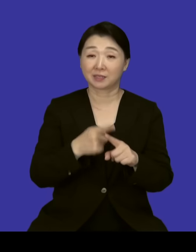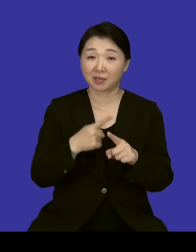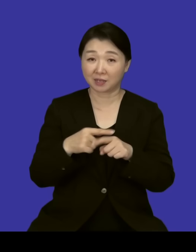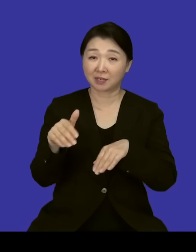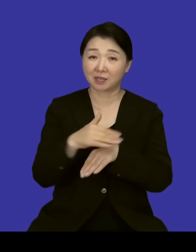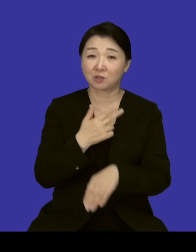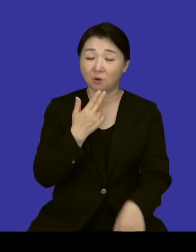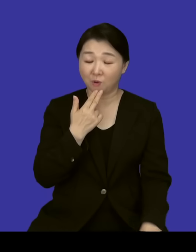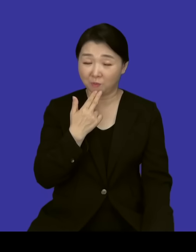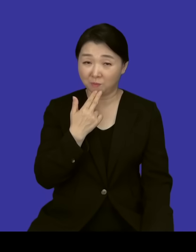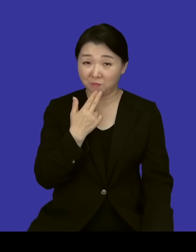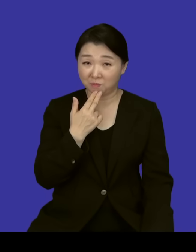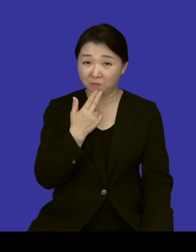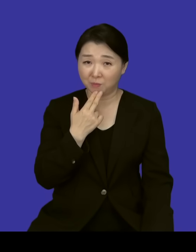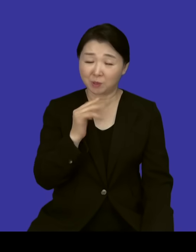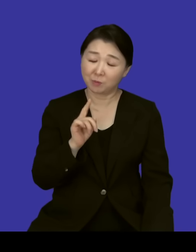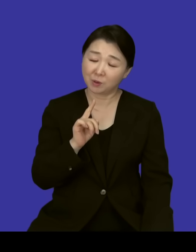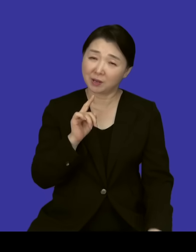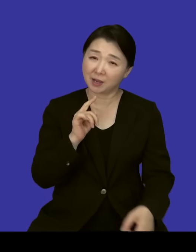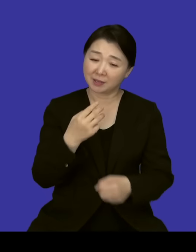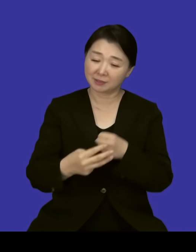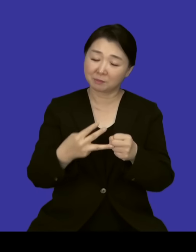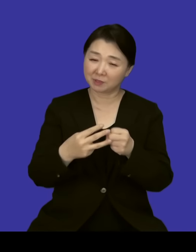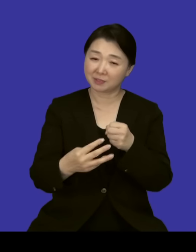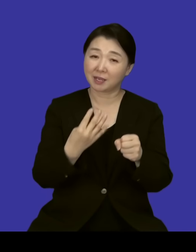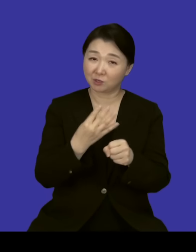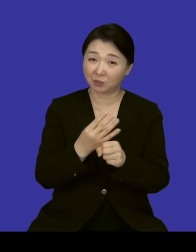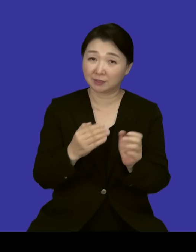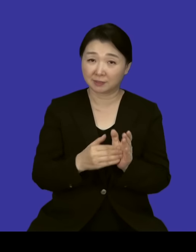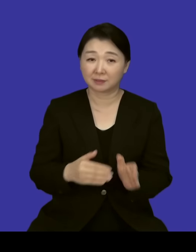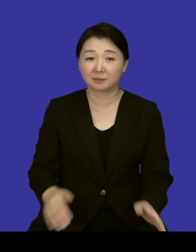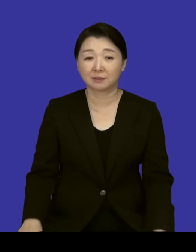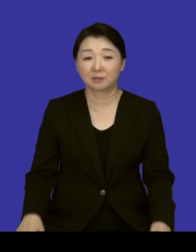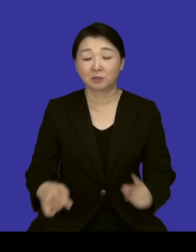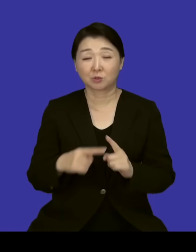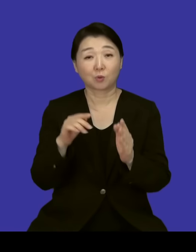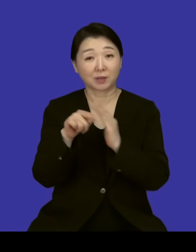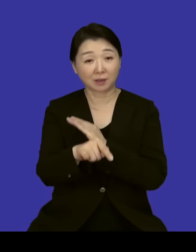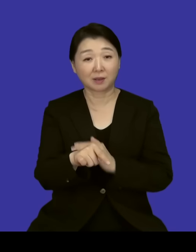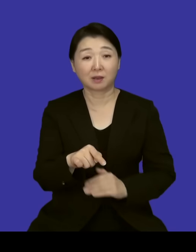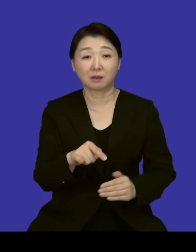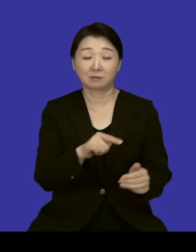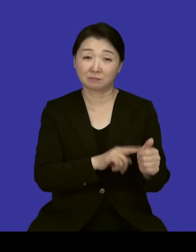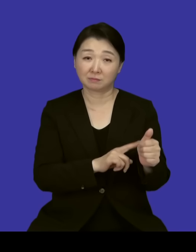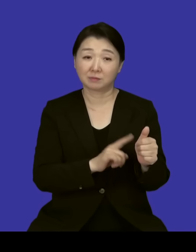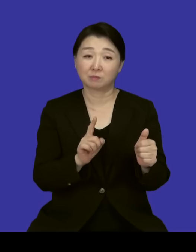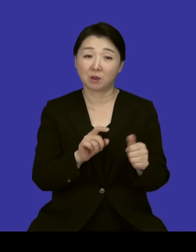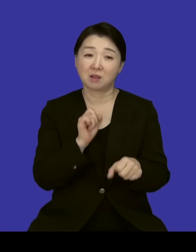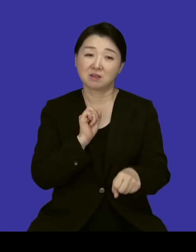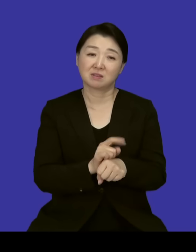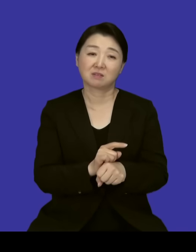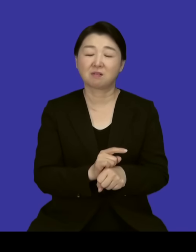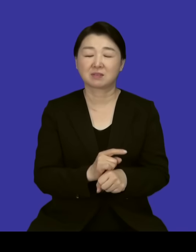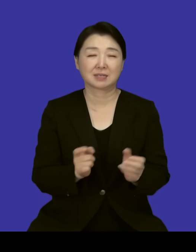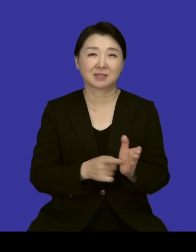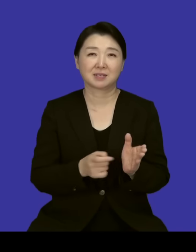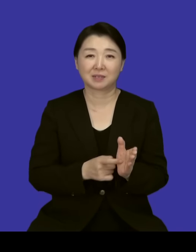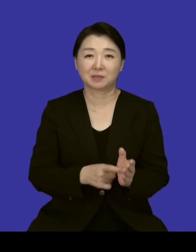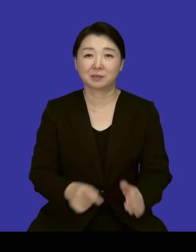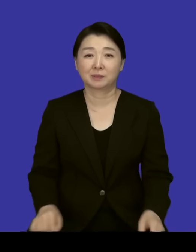다닌 지 그러고 나서도 한 3, 4년 지났을 때였는데요. 네, 교회를 갔어요. 근데 이 친구가 성질이 엄청